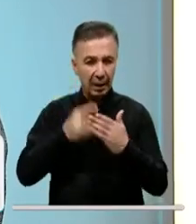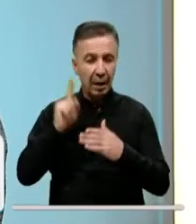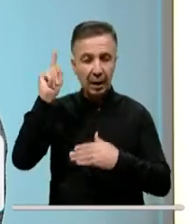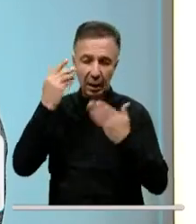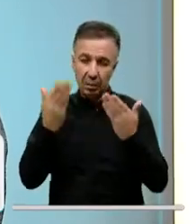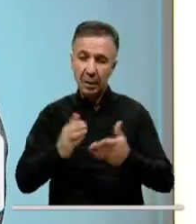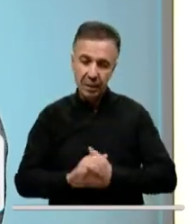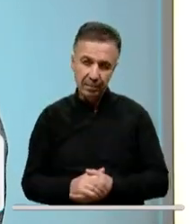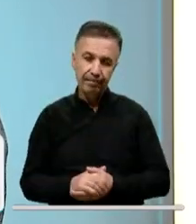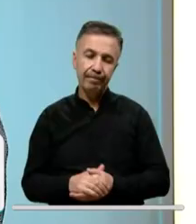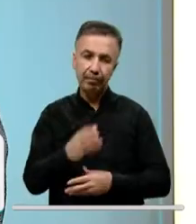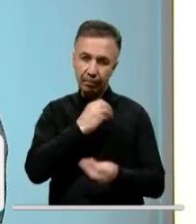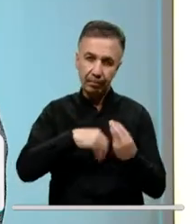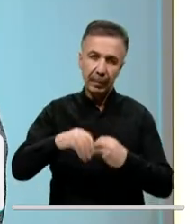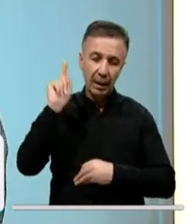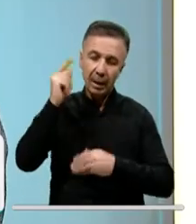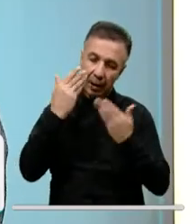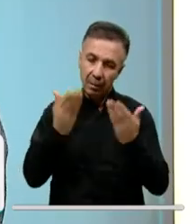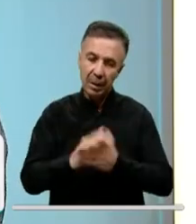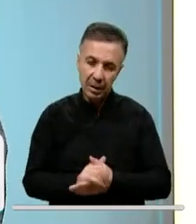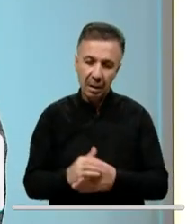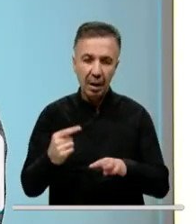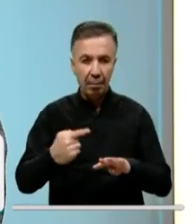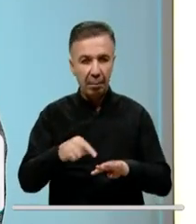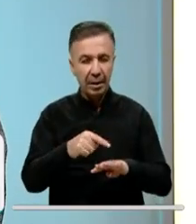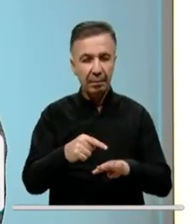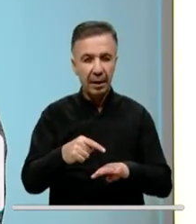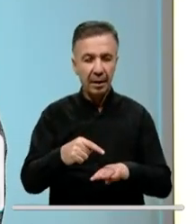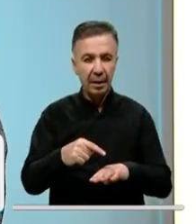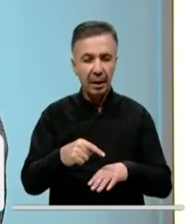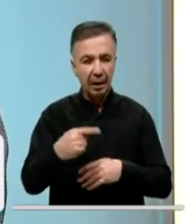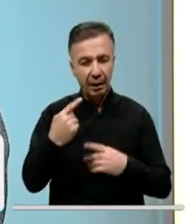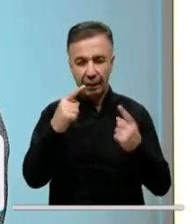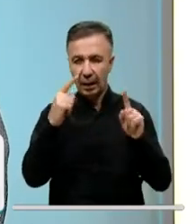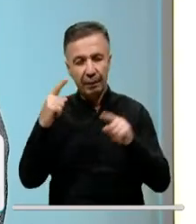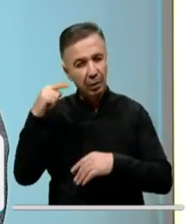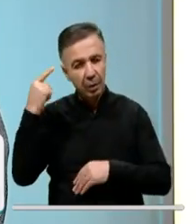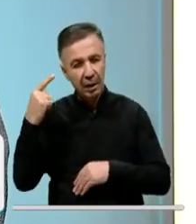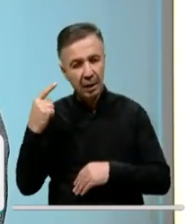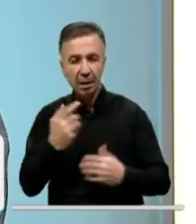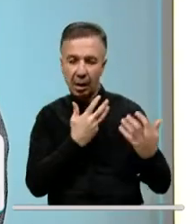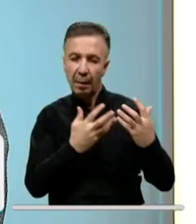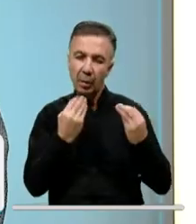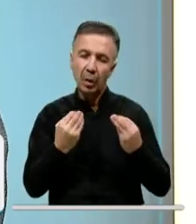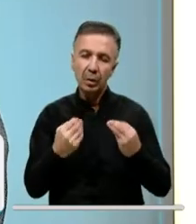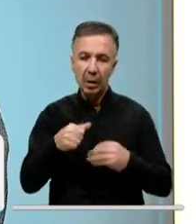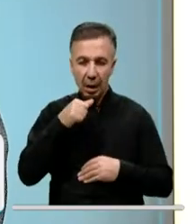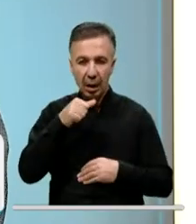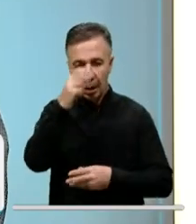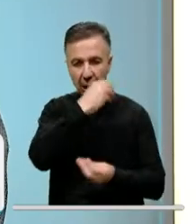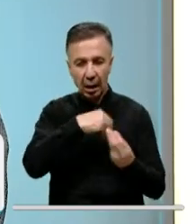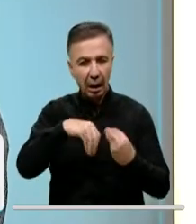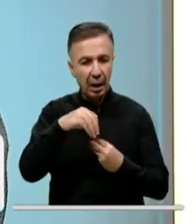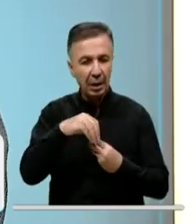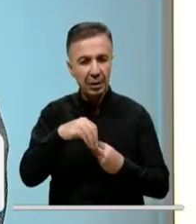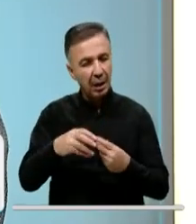Amin. İşte mezheplerin ihtilafının rahmet olduğu hususunun hacda çok güzel tecelli